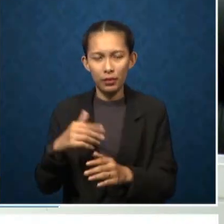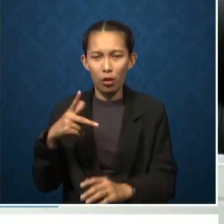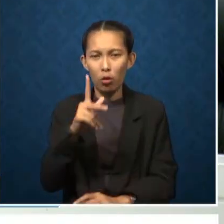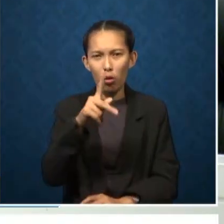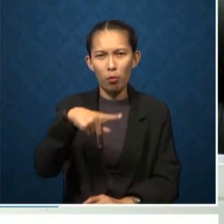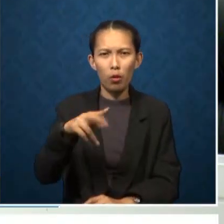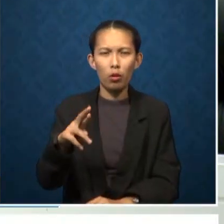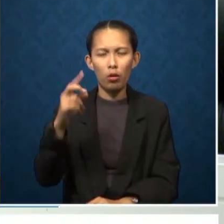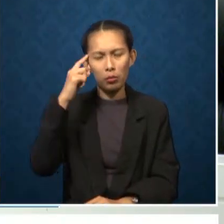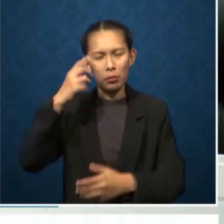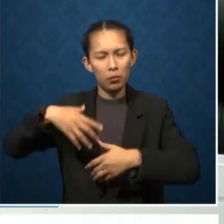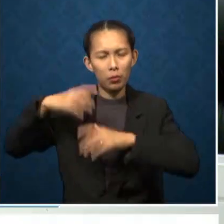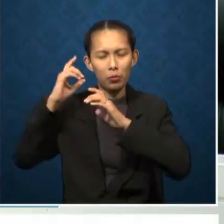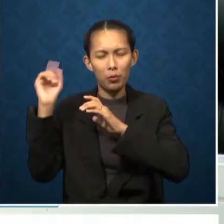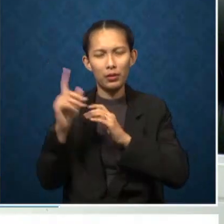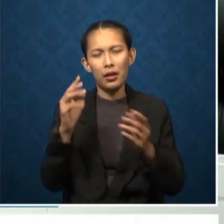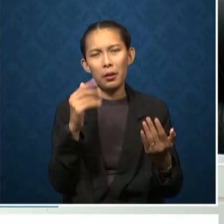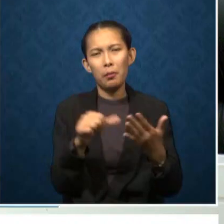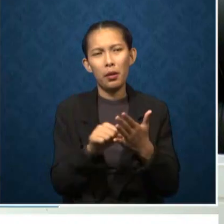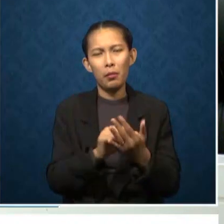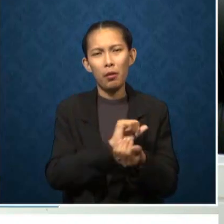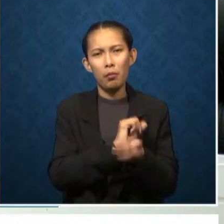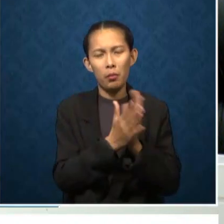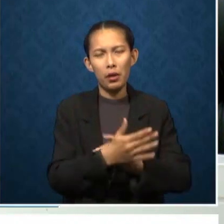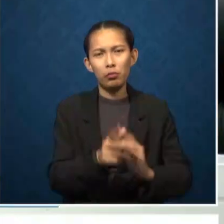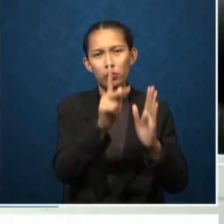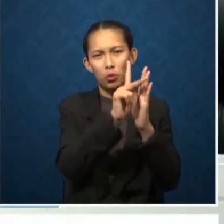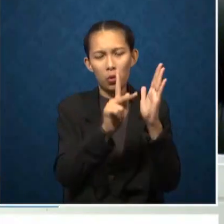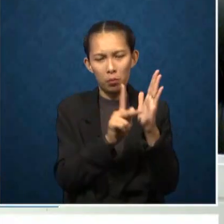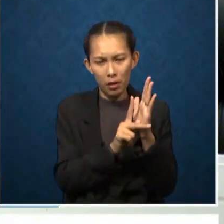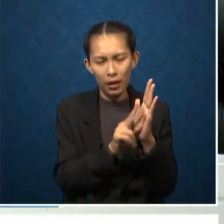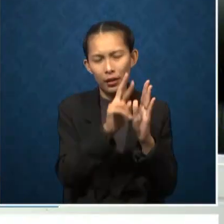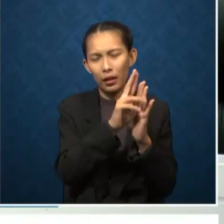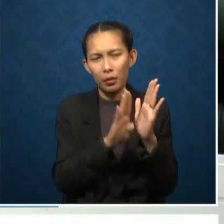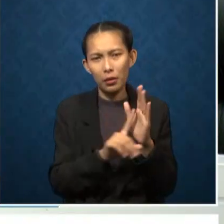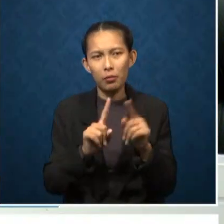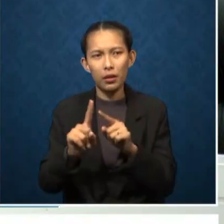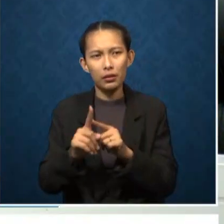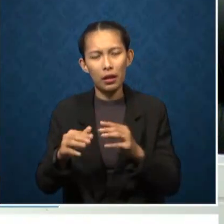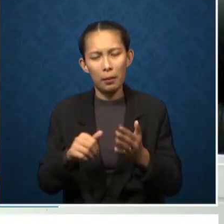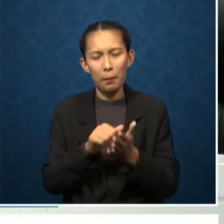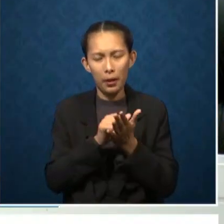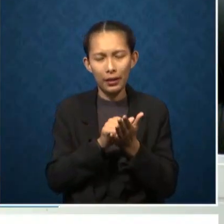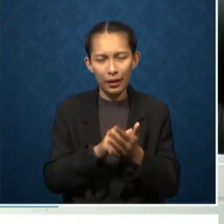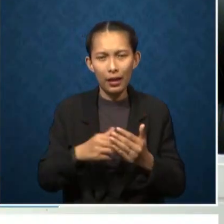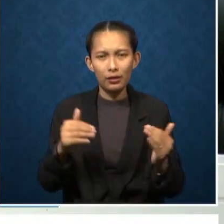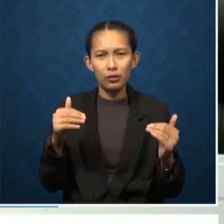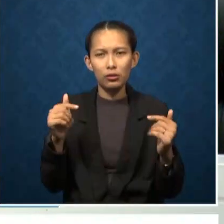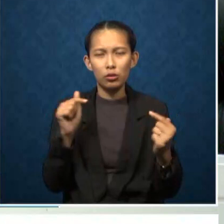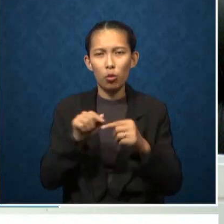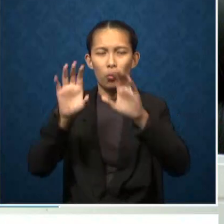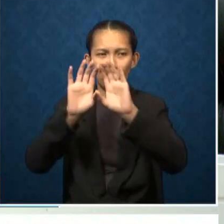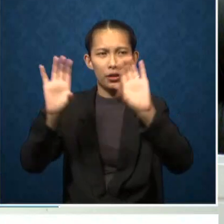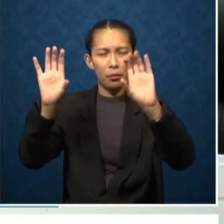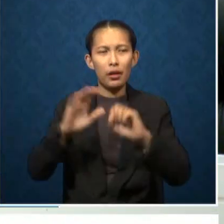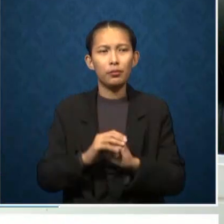บทวนปรับปรุงกฎหมายกฎระเบียบที่เป็นอุปสรรคต่อการพัฒนาการบริการภาครัฐให้เป็นดิจิทัลนะคะ